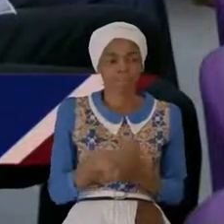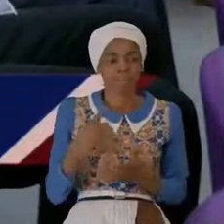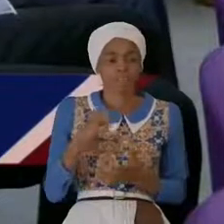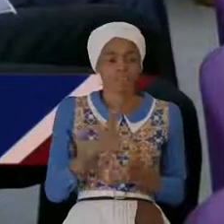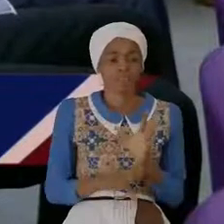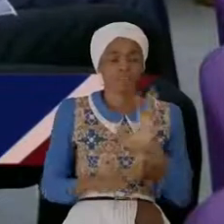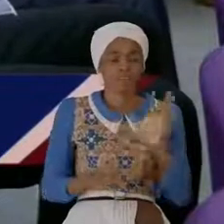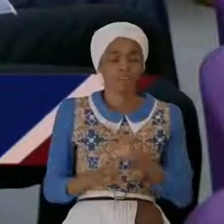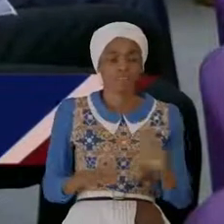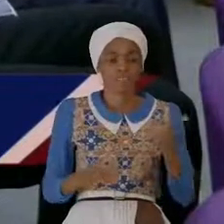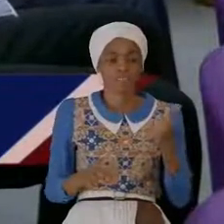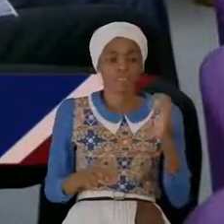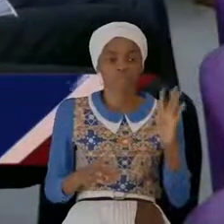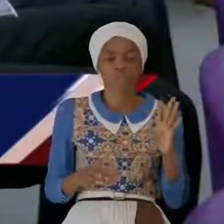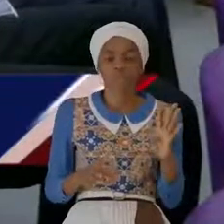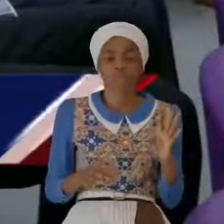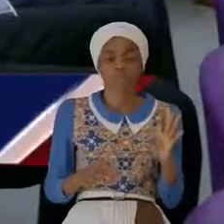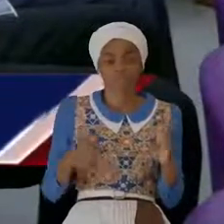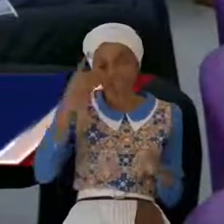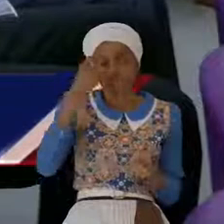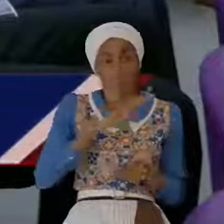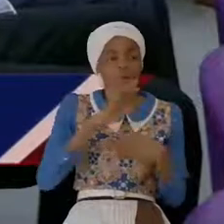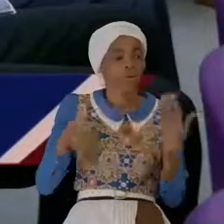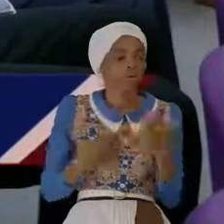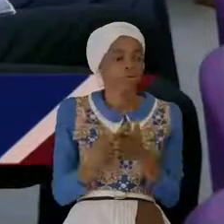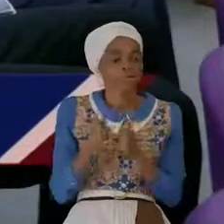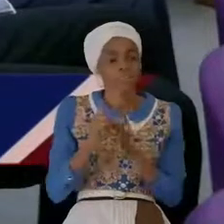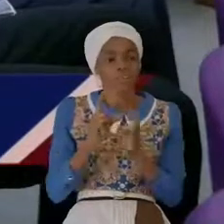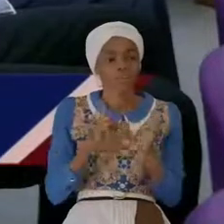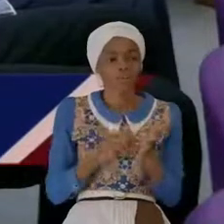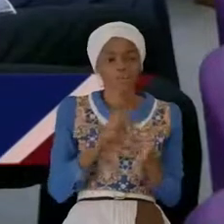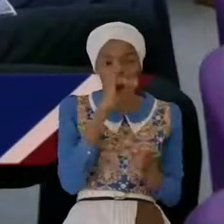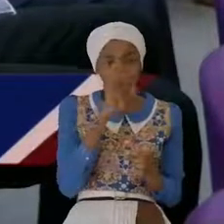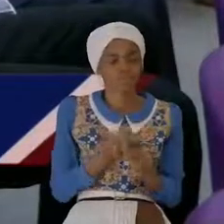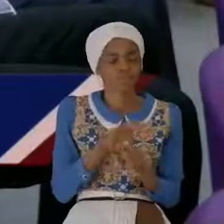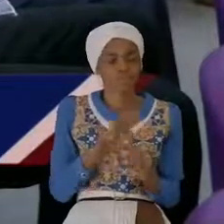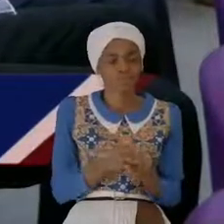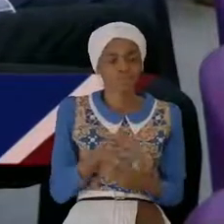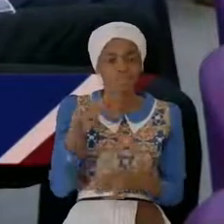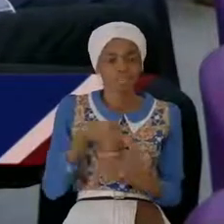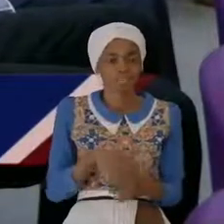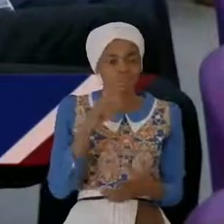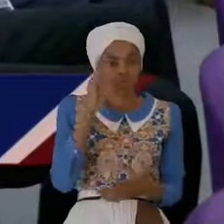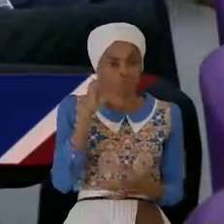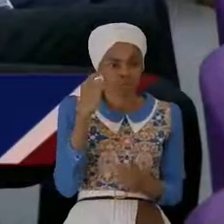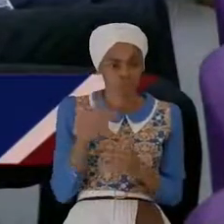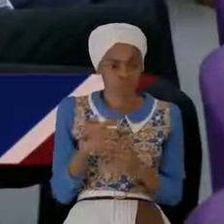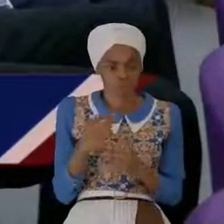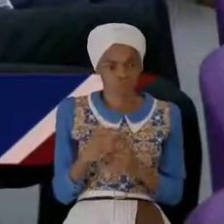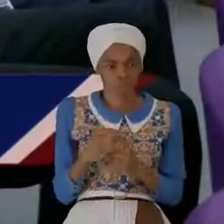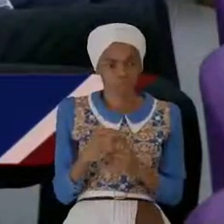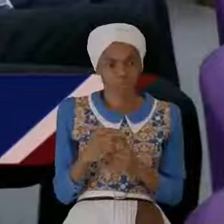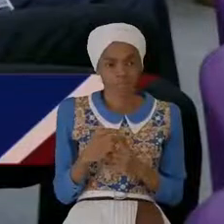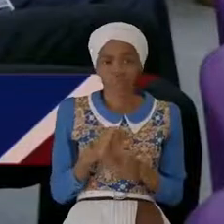Galates 5, verset 14. Car toute la loi est accomplie dans une